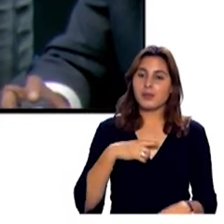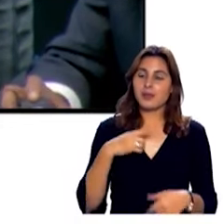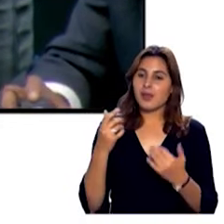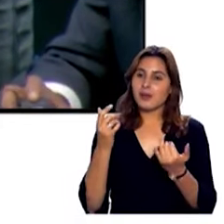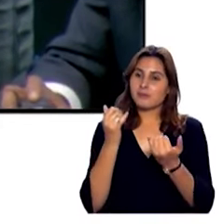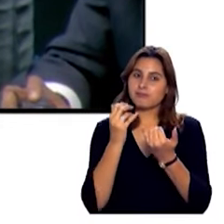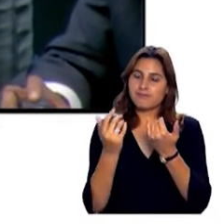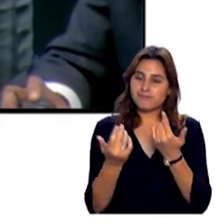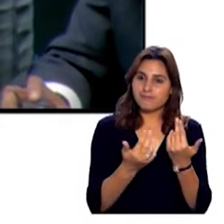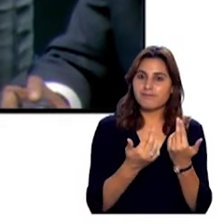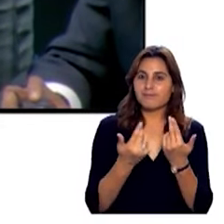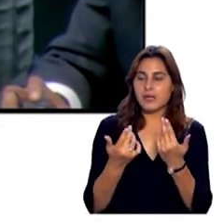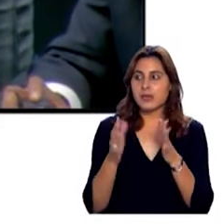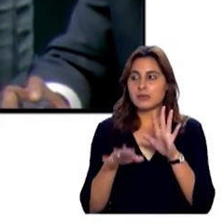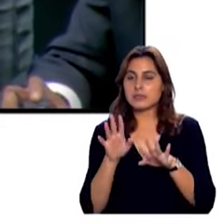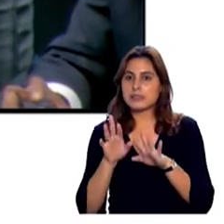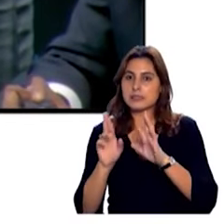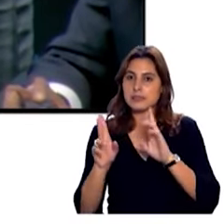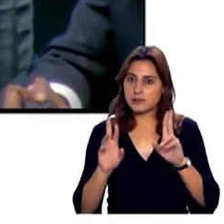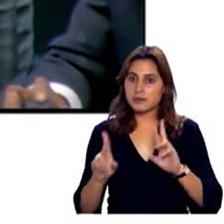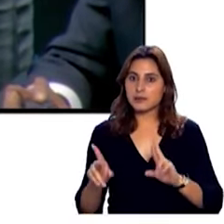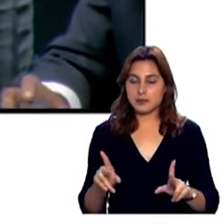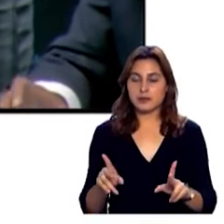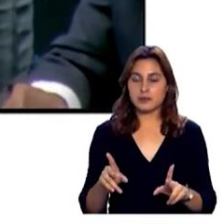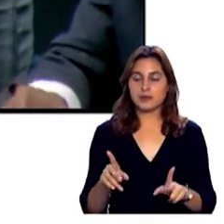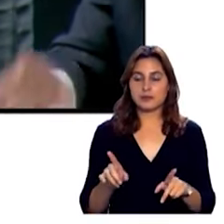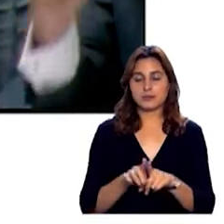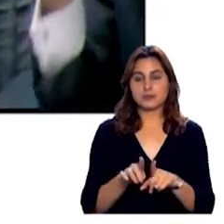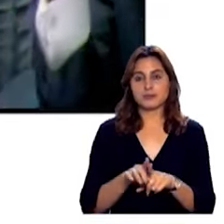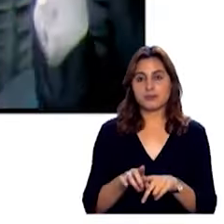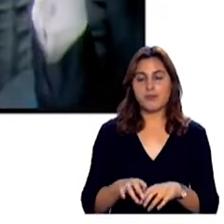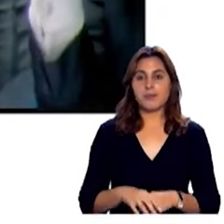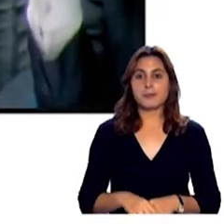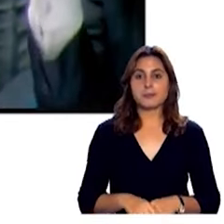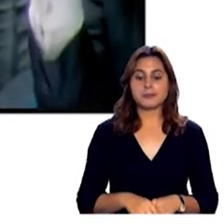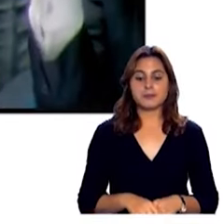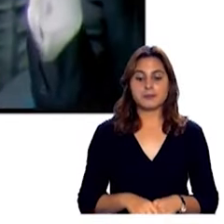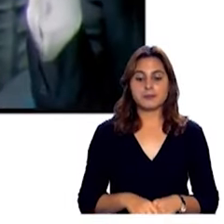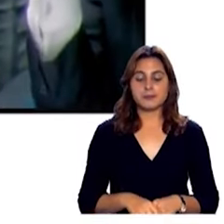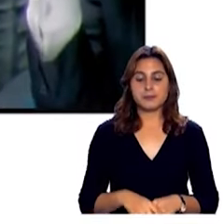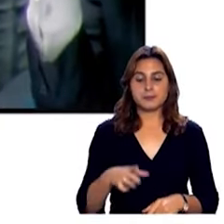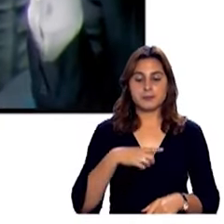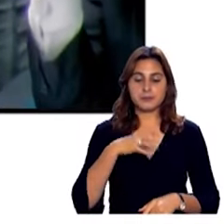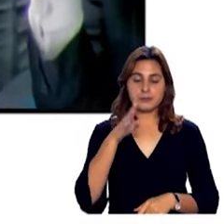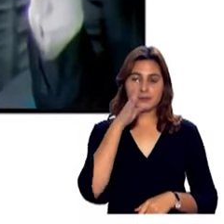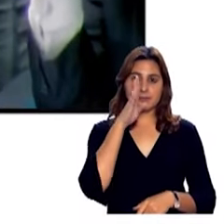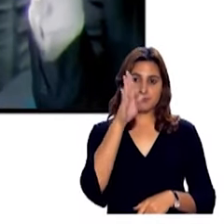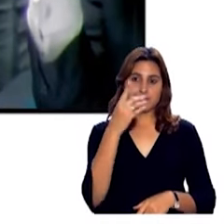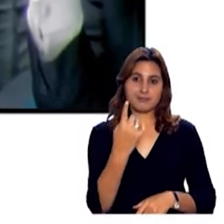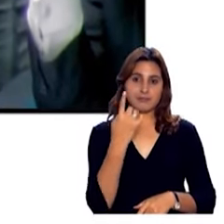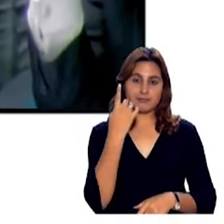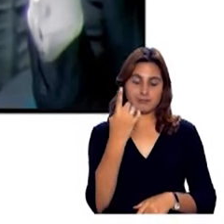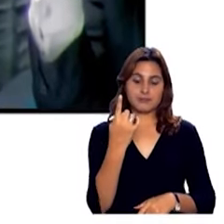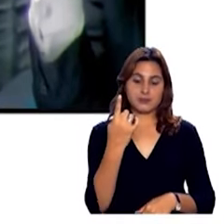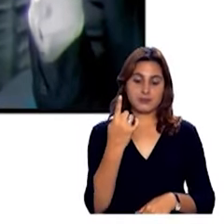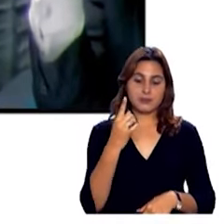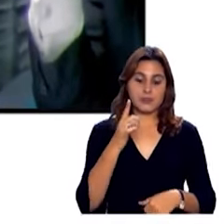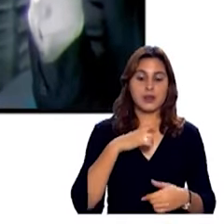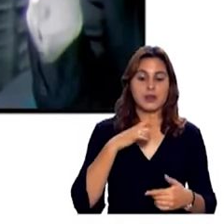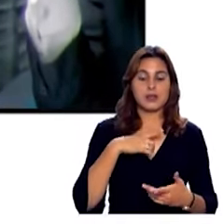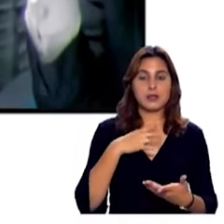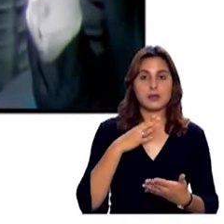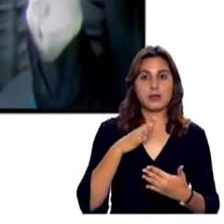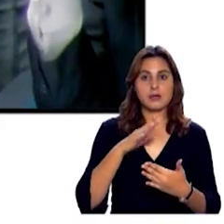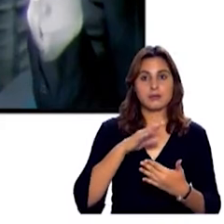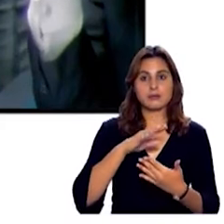soir d'abord Elle n'A pas une compétence de pleine juridiction elle connait d'un Type particulier